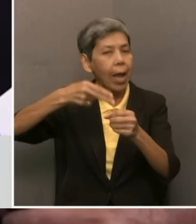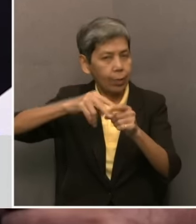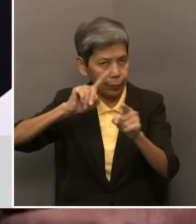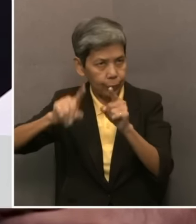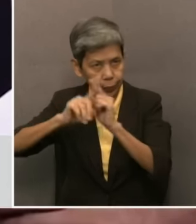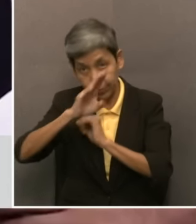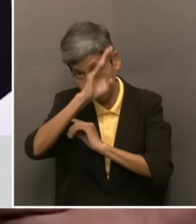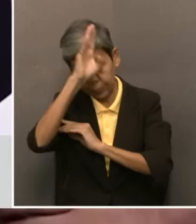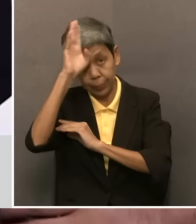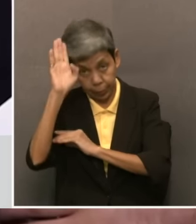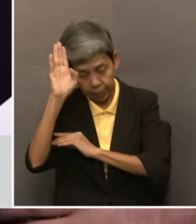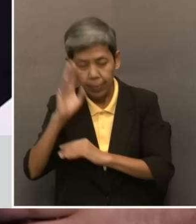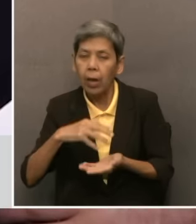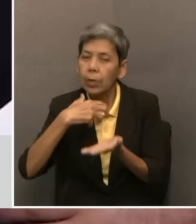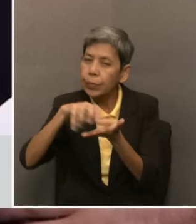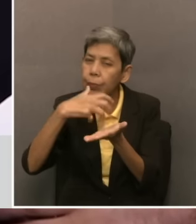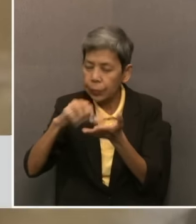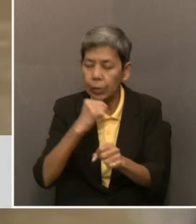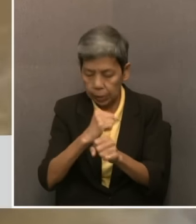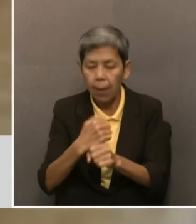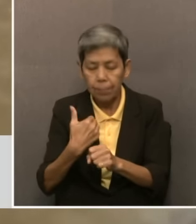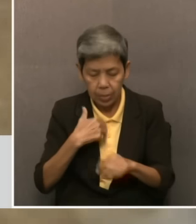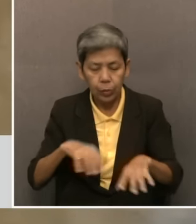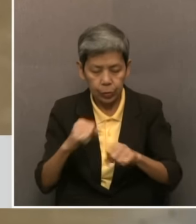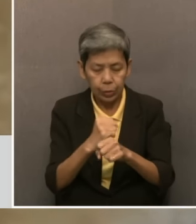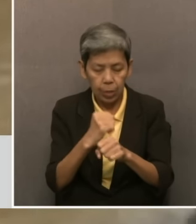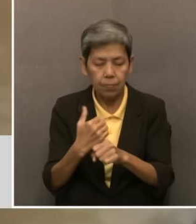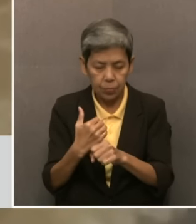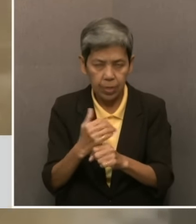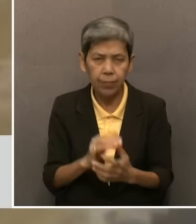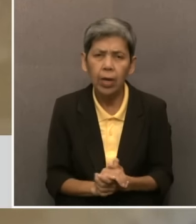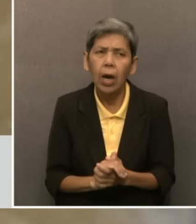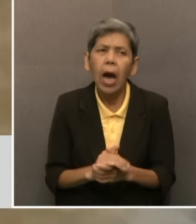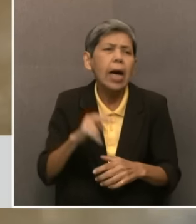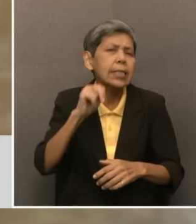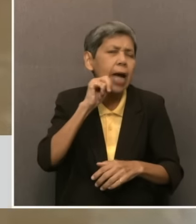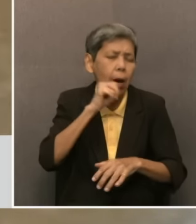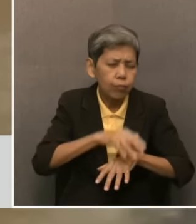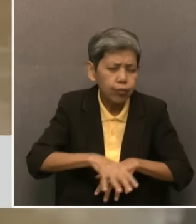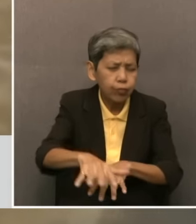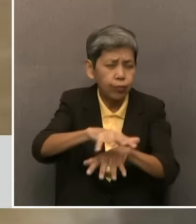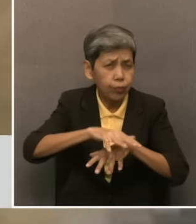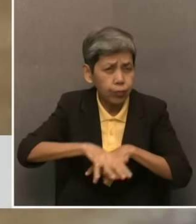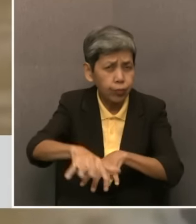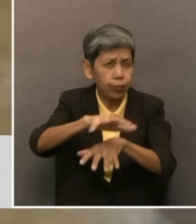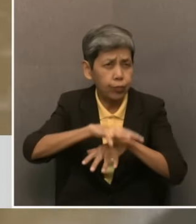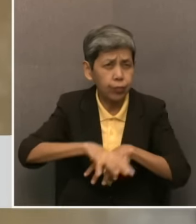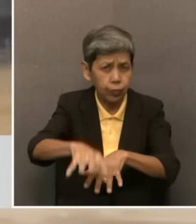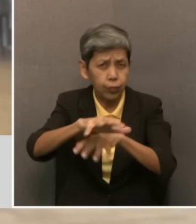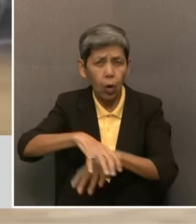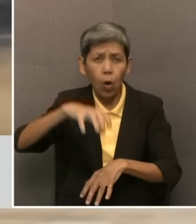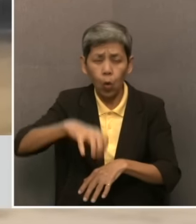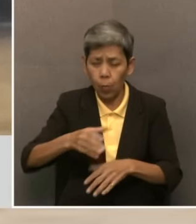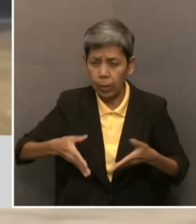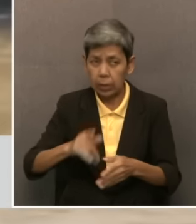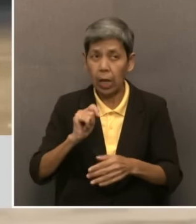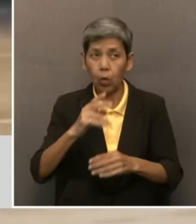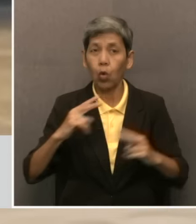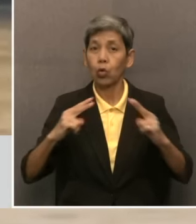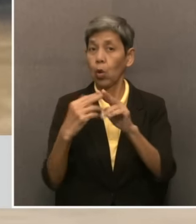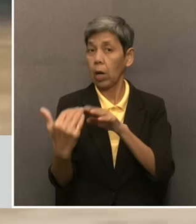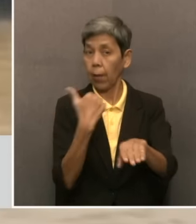กระทรวงพลังงานได้ดำเนินการแล้วค่ะขณะที่เส้นทางน้ำที่ขาดให้กรมทางหลวงและกระทรวงคม